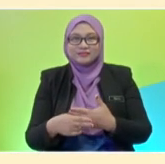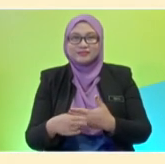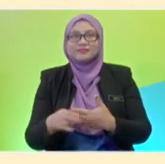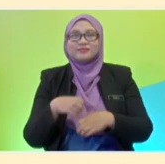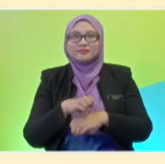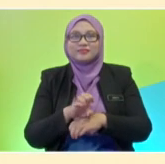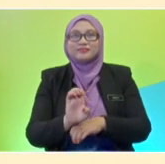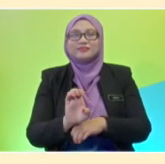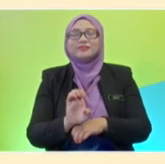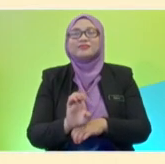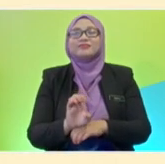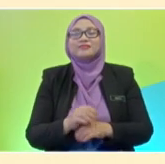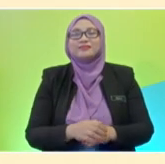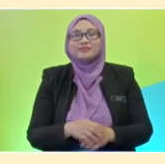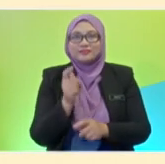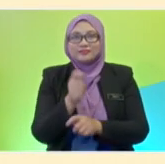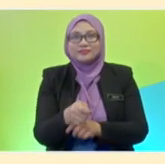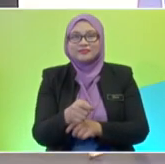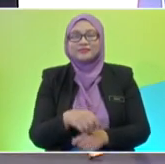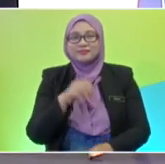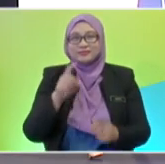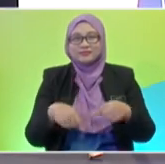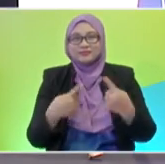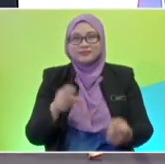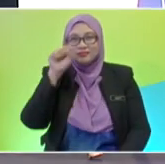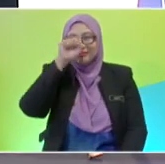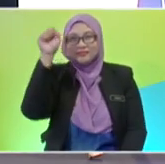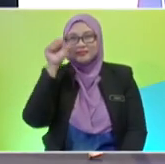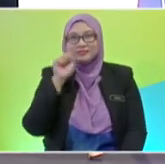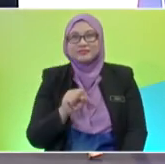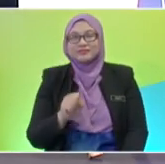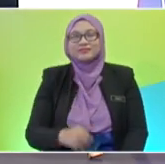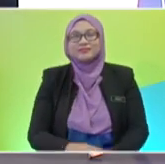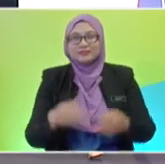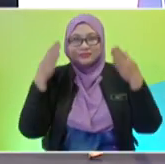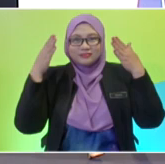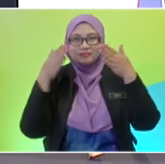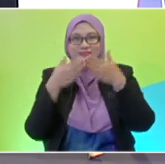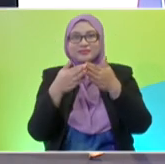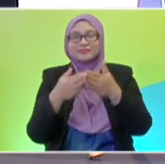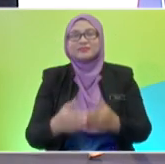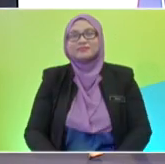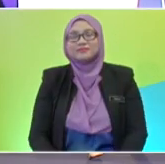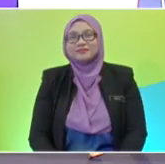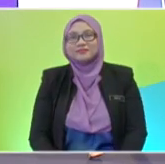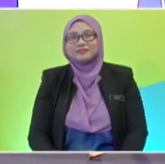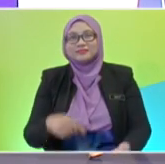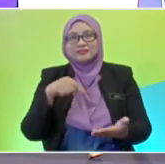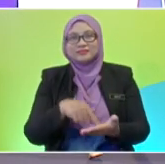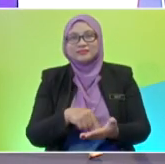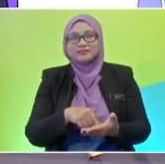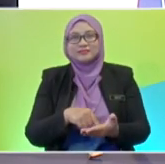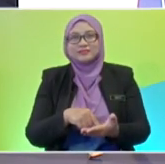bahaya bidang pertanian Oke baik kita pergi kepada soalan nah soal dan bertumpu ah jadi inilah penilaian kepada